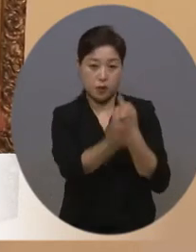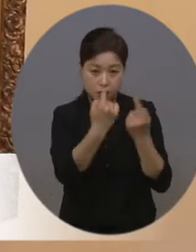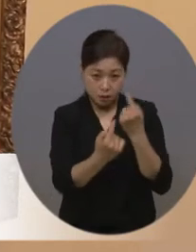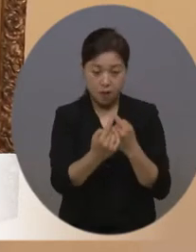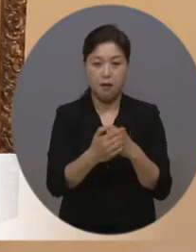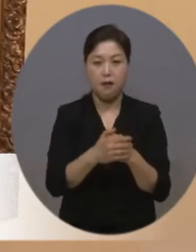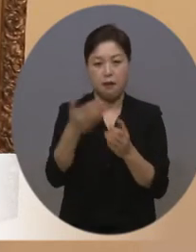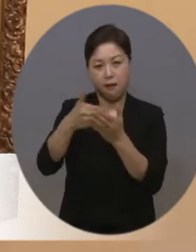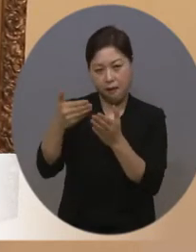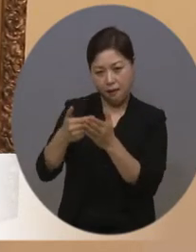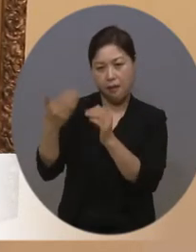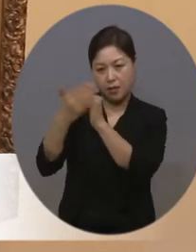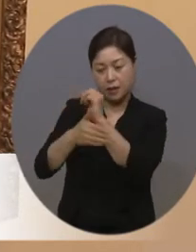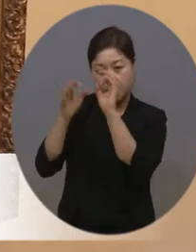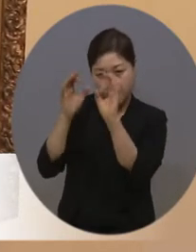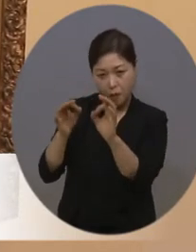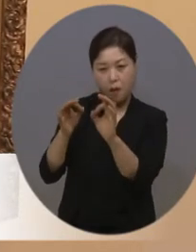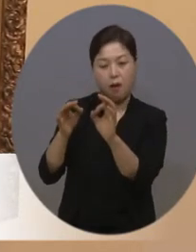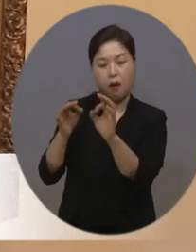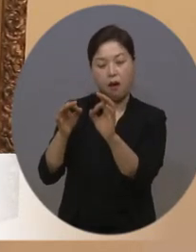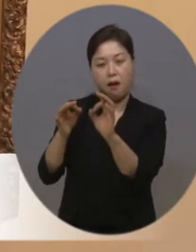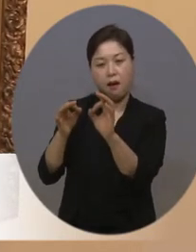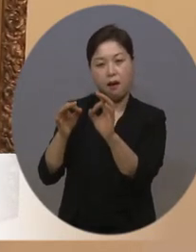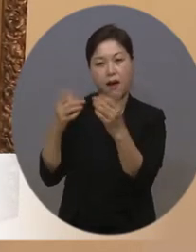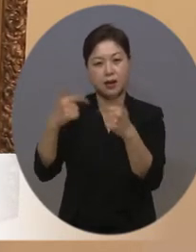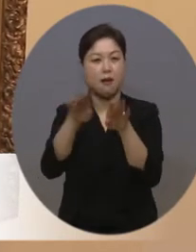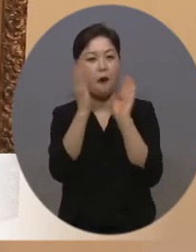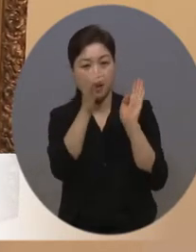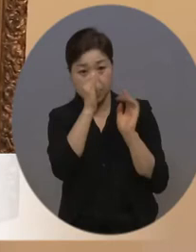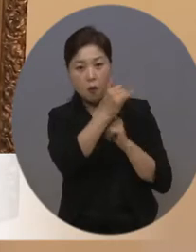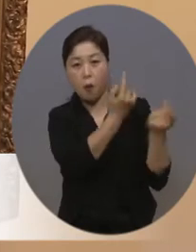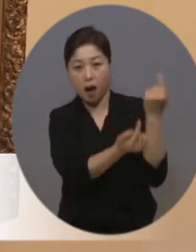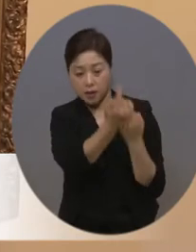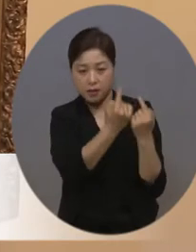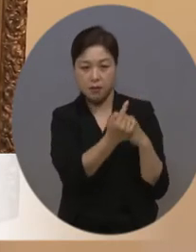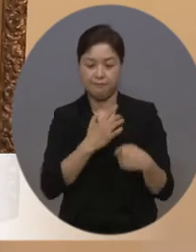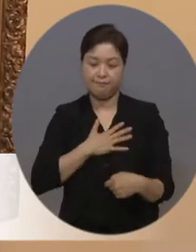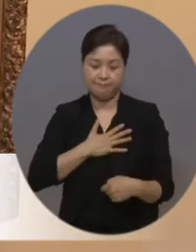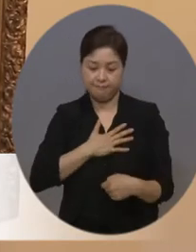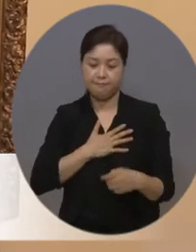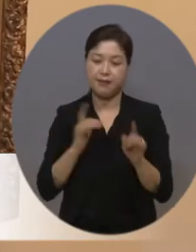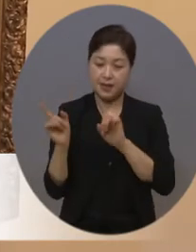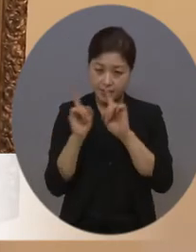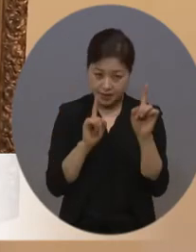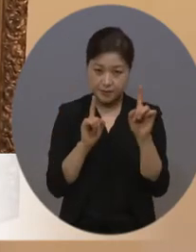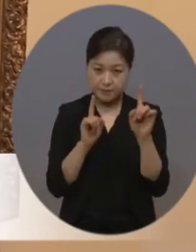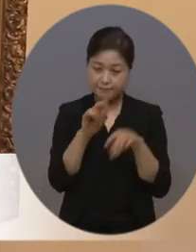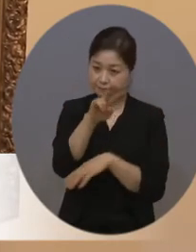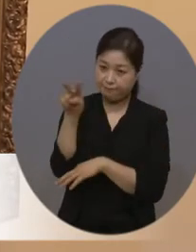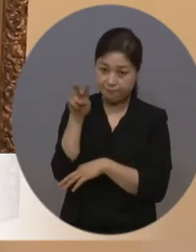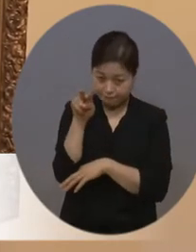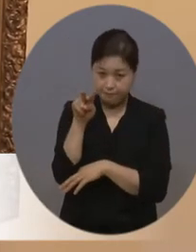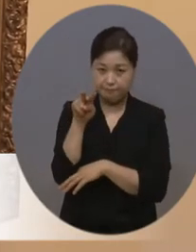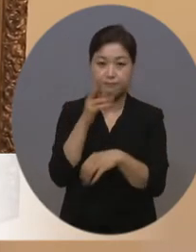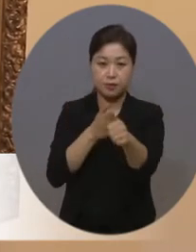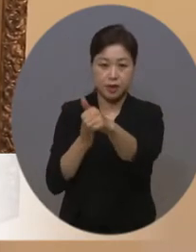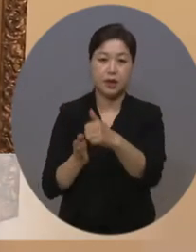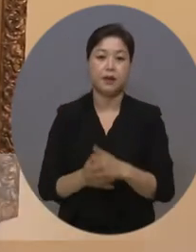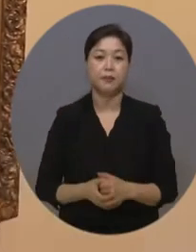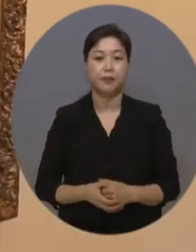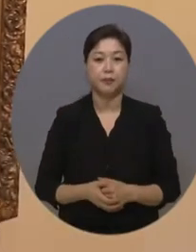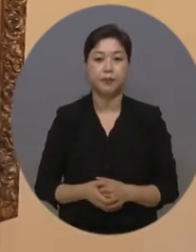항상 열려있는 공간이기 때문에 언제든지 오셔서 그런 것들을 좀 와서 그 힐링을 하고 가셨으면